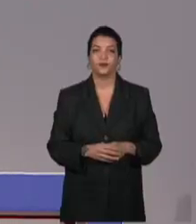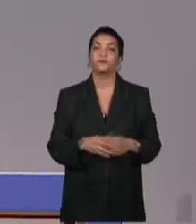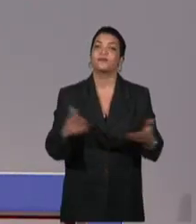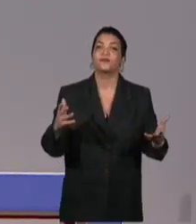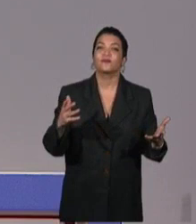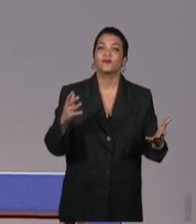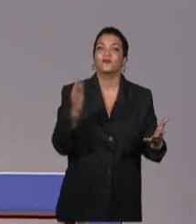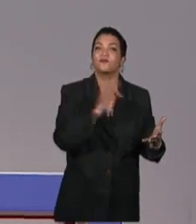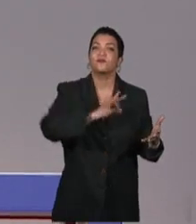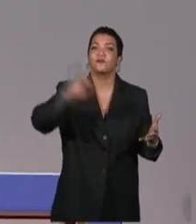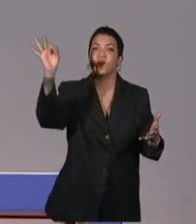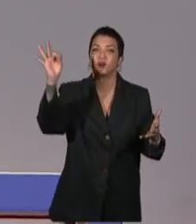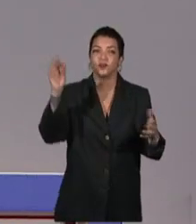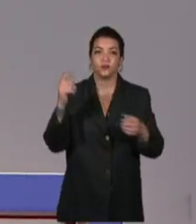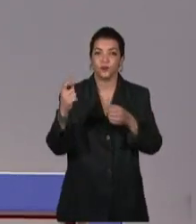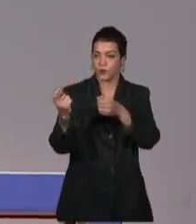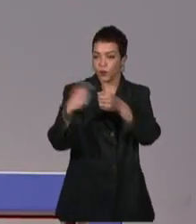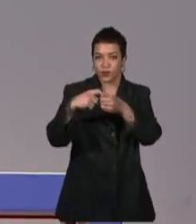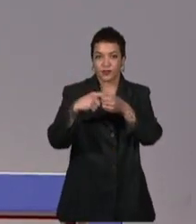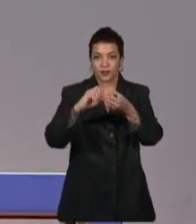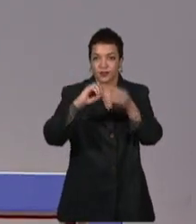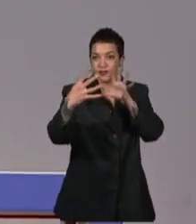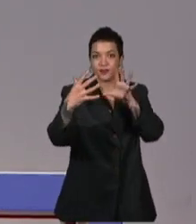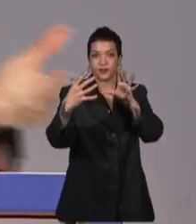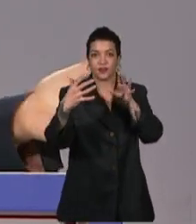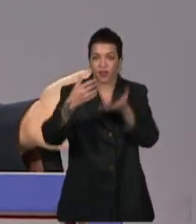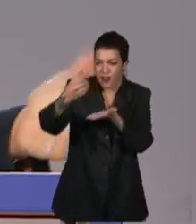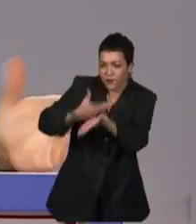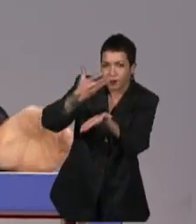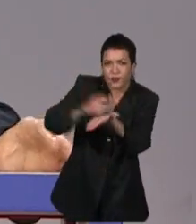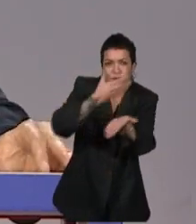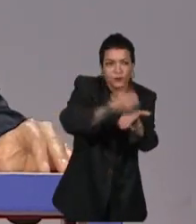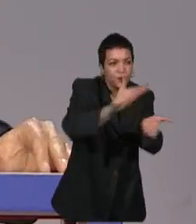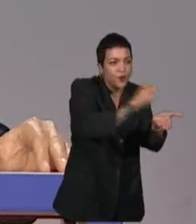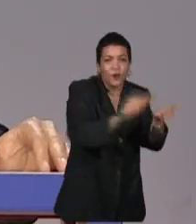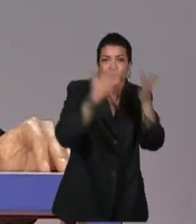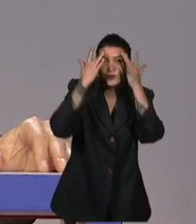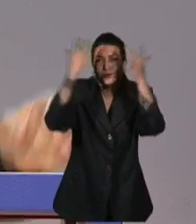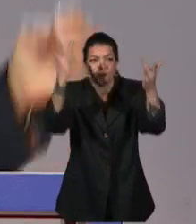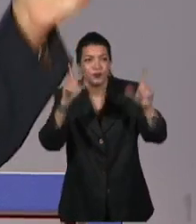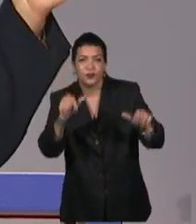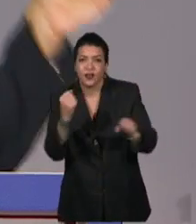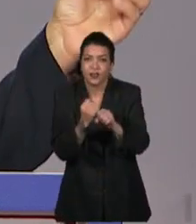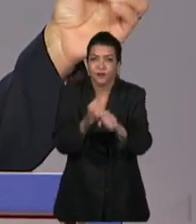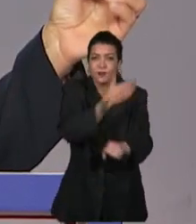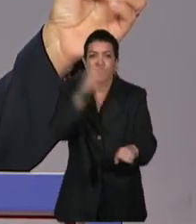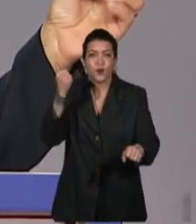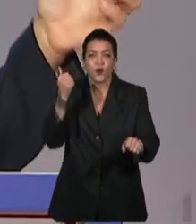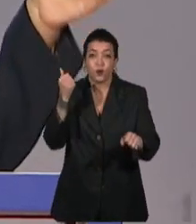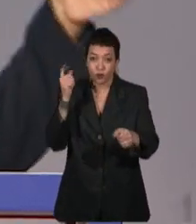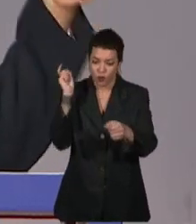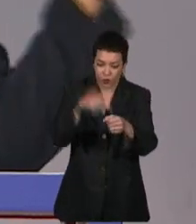Une France connectée qui multiplie les chances de mieux s'informer, se cultiver, de mieux travailler.